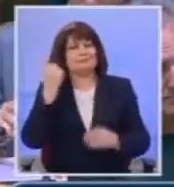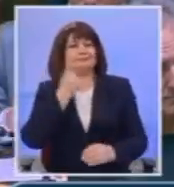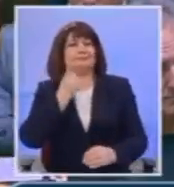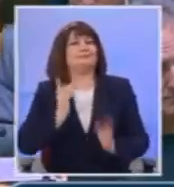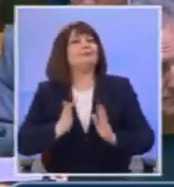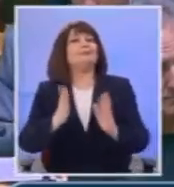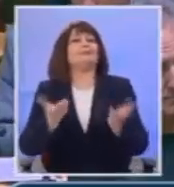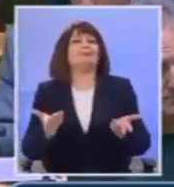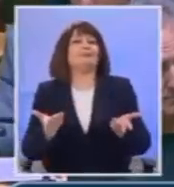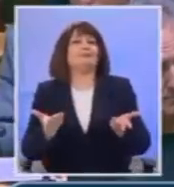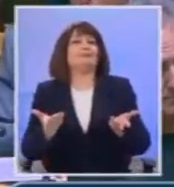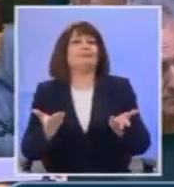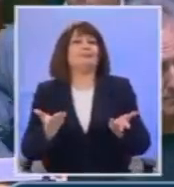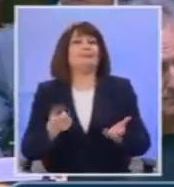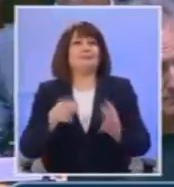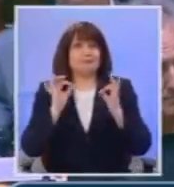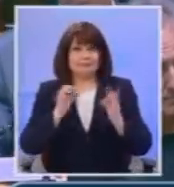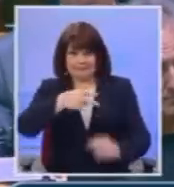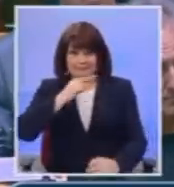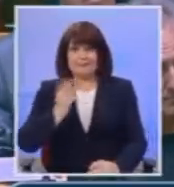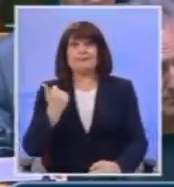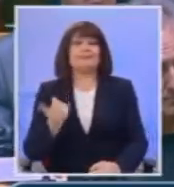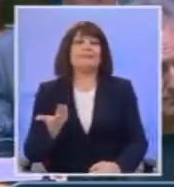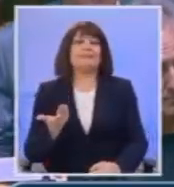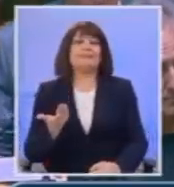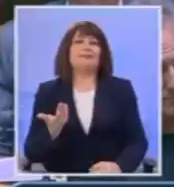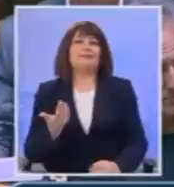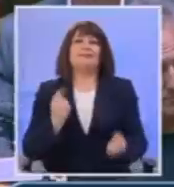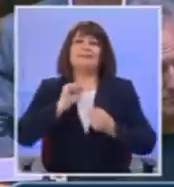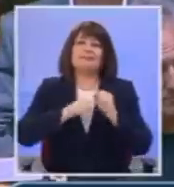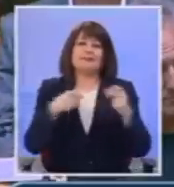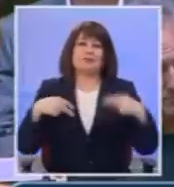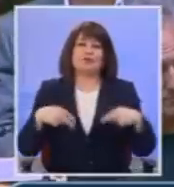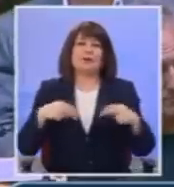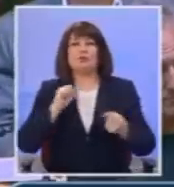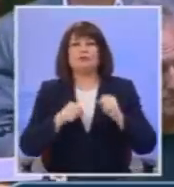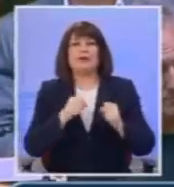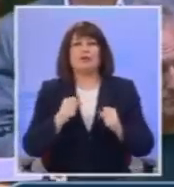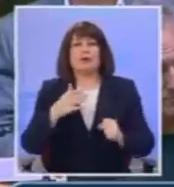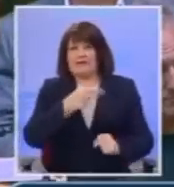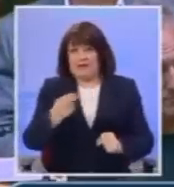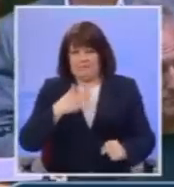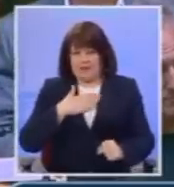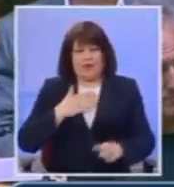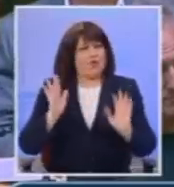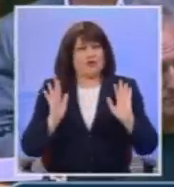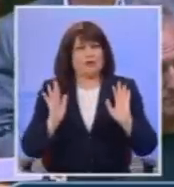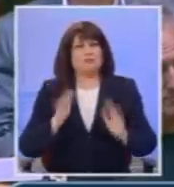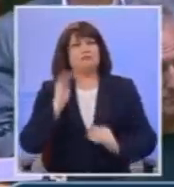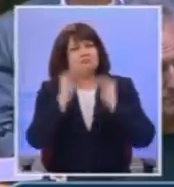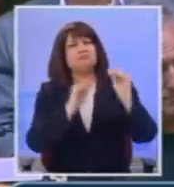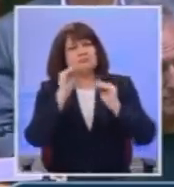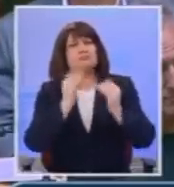πορεία. Δεν έχει συγκεκριμένη απάντηση και προσπαθούν οι υπουργοί, επειδή το θέμα δεν είναι δικό μας. Το θέτουν συνέχεια,